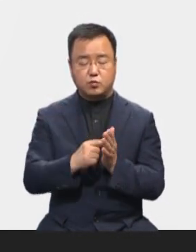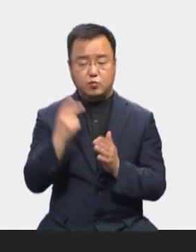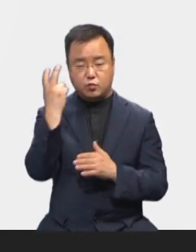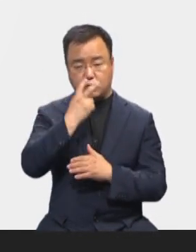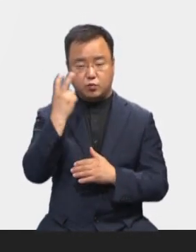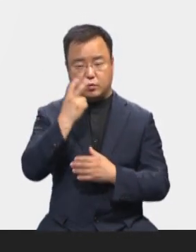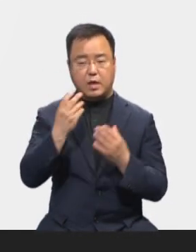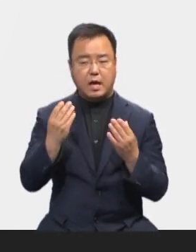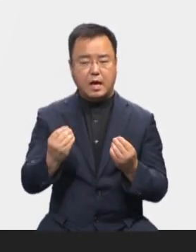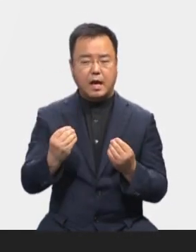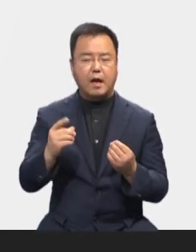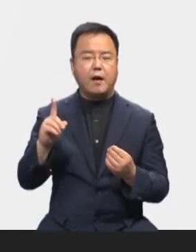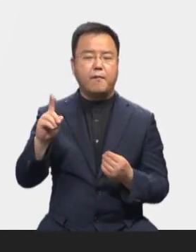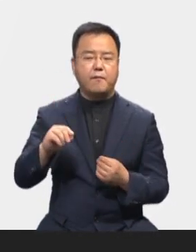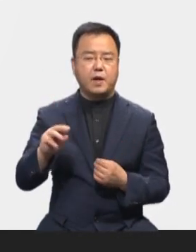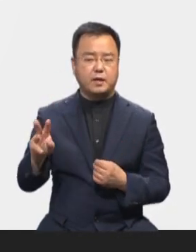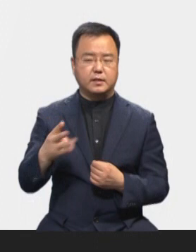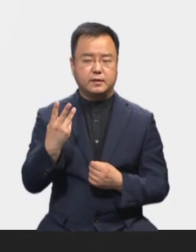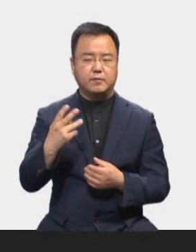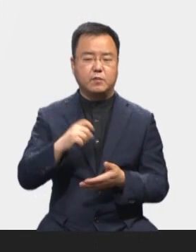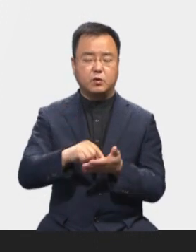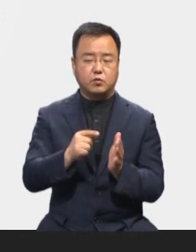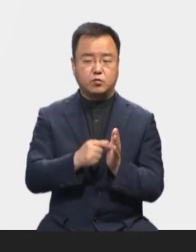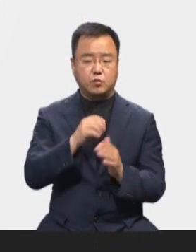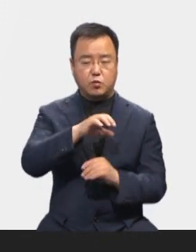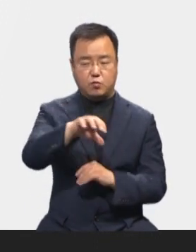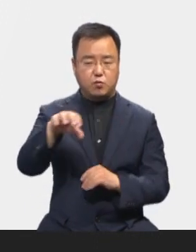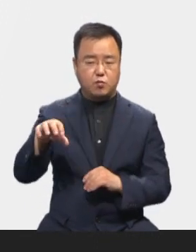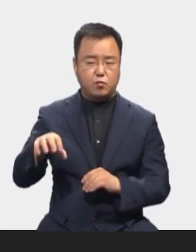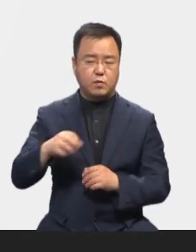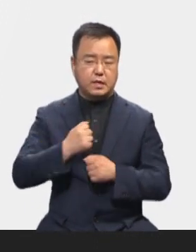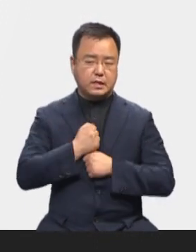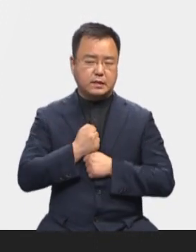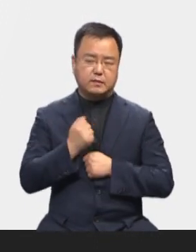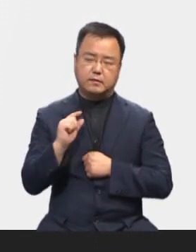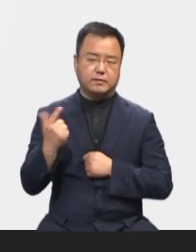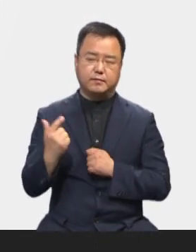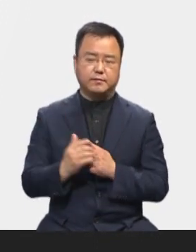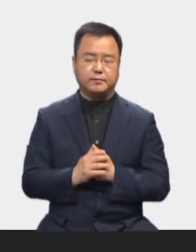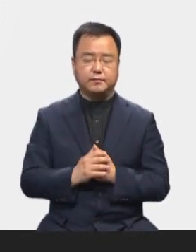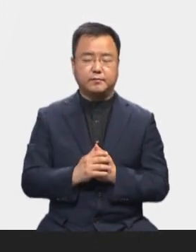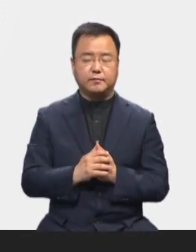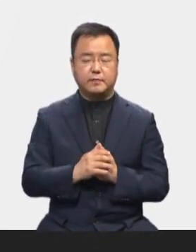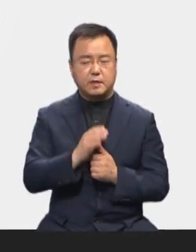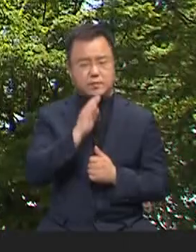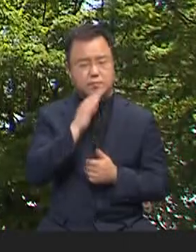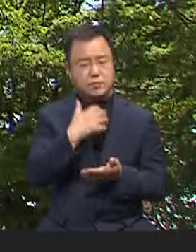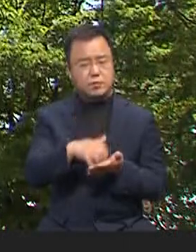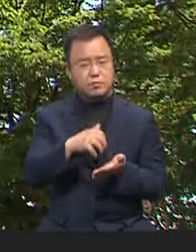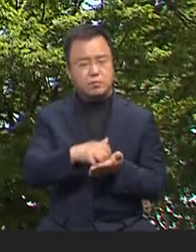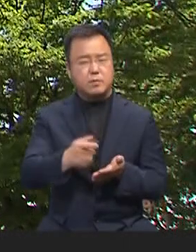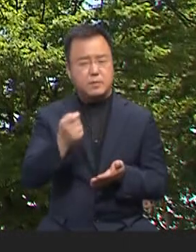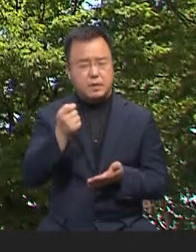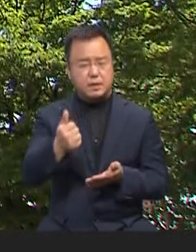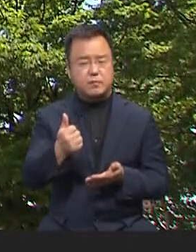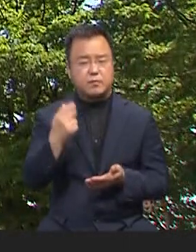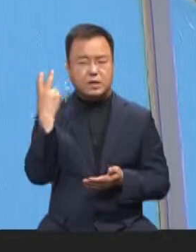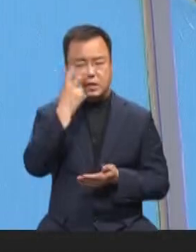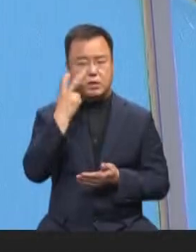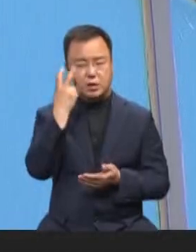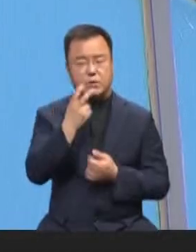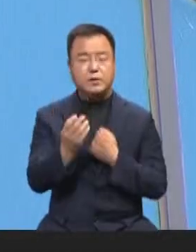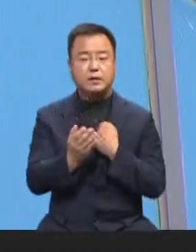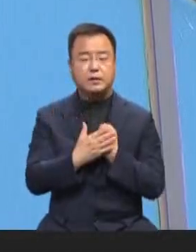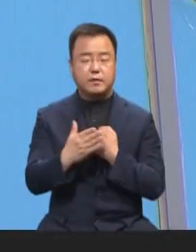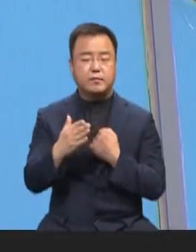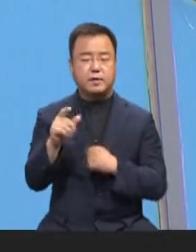10309 세서 방역 수칙을 제대로 안 지키고 있었습니다 4 이게 극히 일부를 점검한 거니까 실제로는 특히